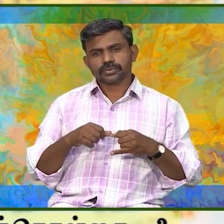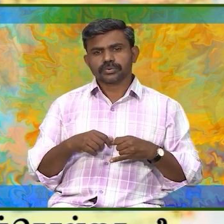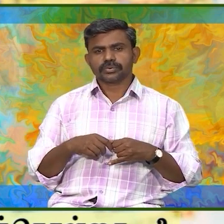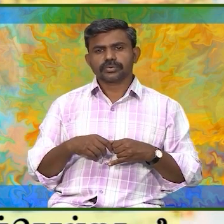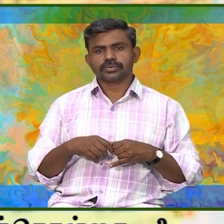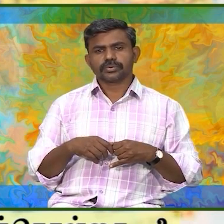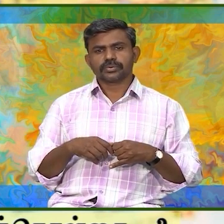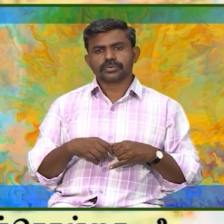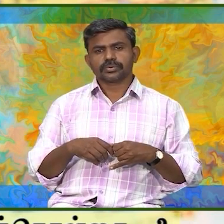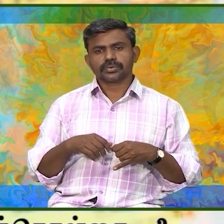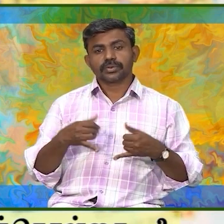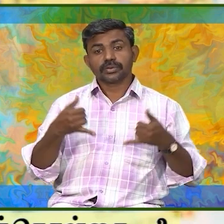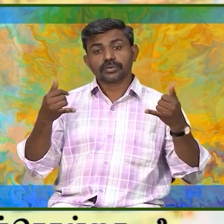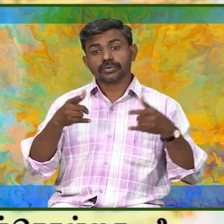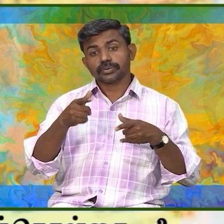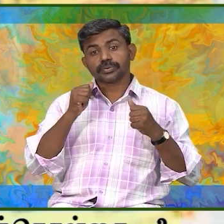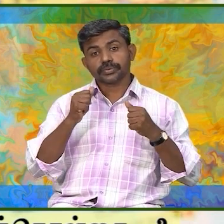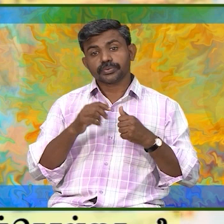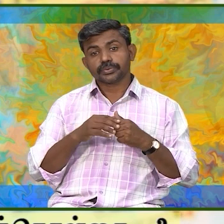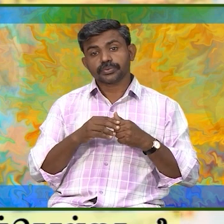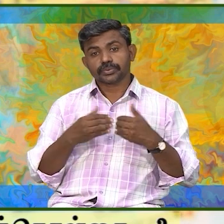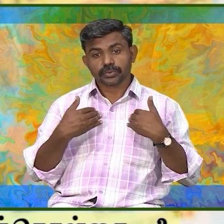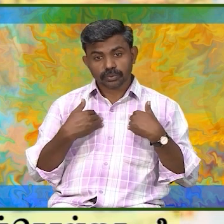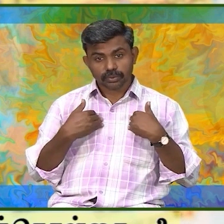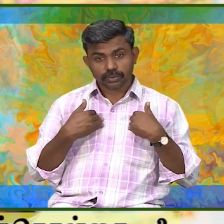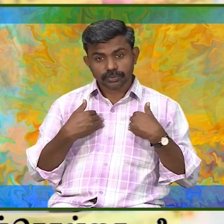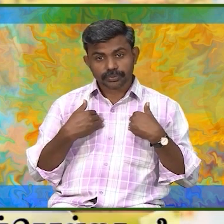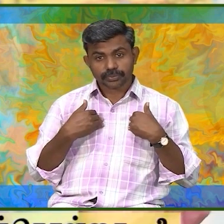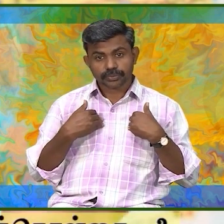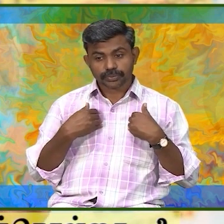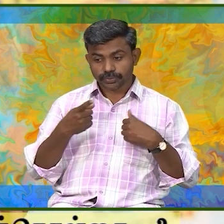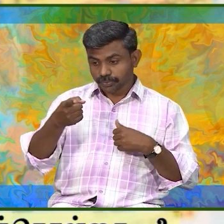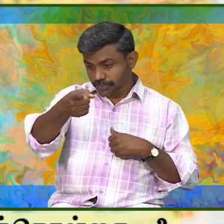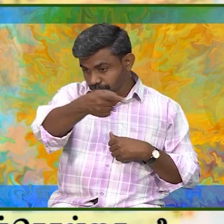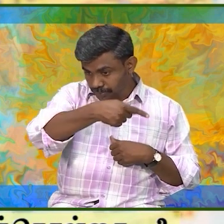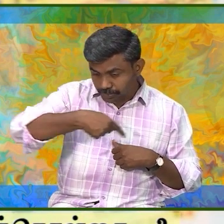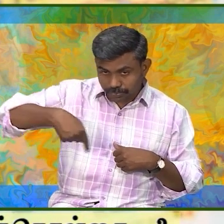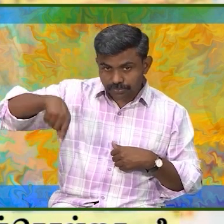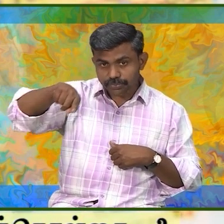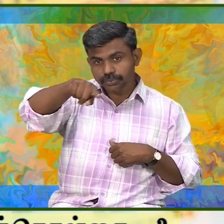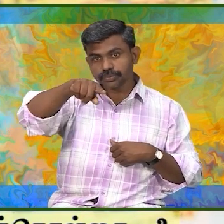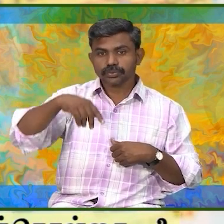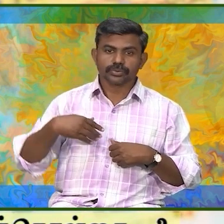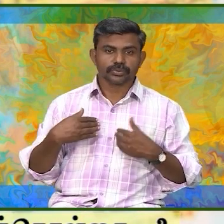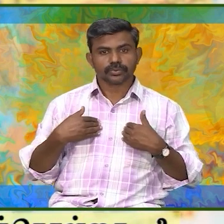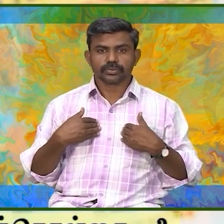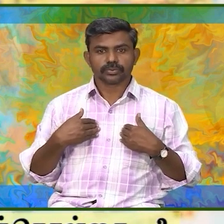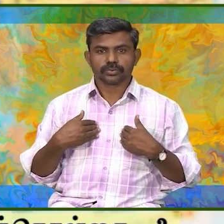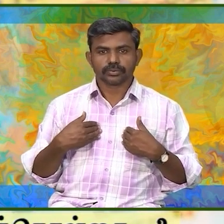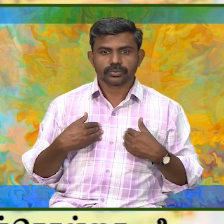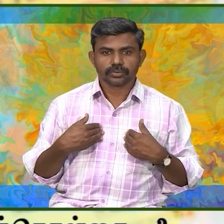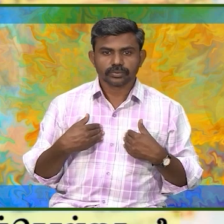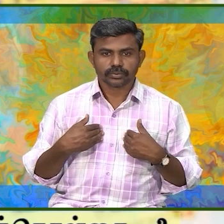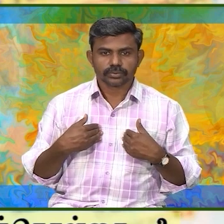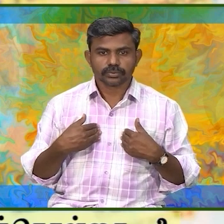வரும். இறையாண்மை என்பது நம்ம நாட்டு எல்லைக்குள்ளே, அதாவது நம்ம ராஜ்யம்னு சொல்லுவோம் தெரியுமா,